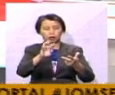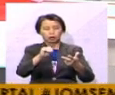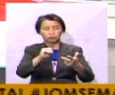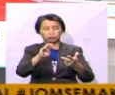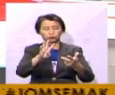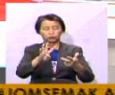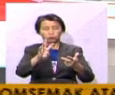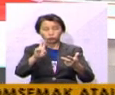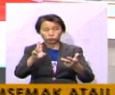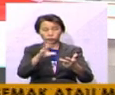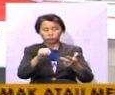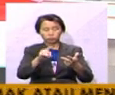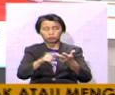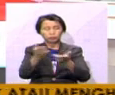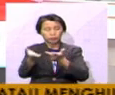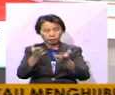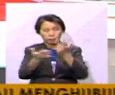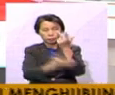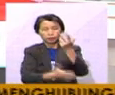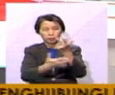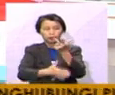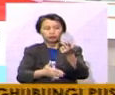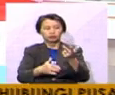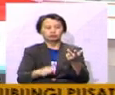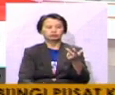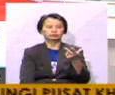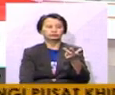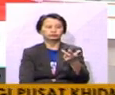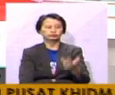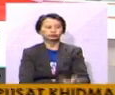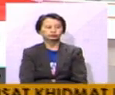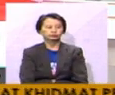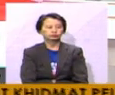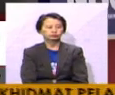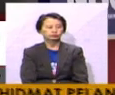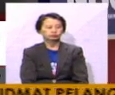Brigad Sukarelawan Khidmat Negara BSKN.